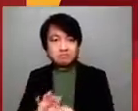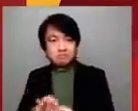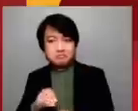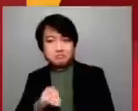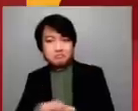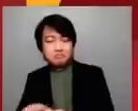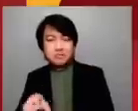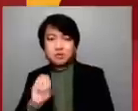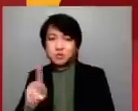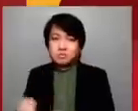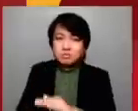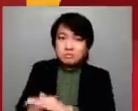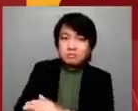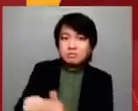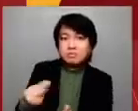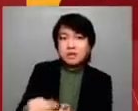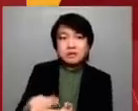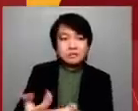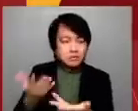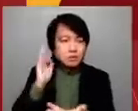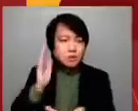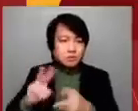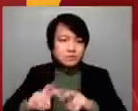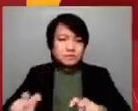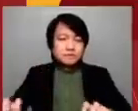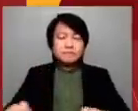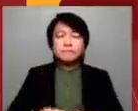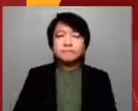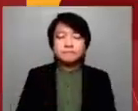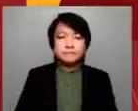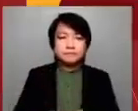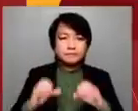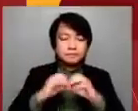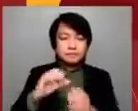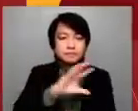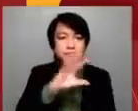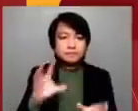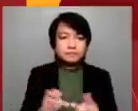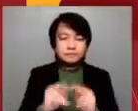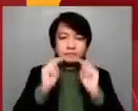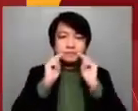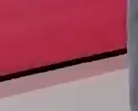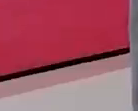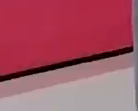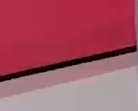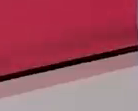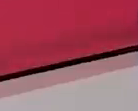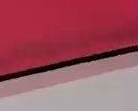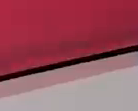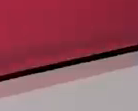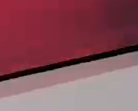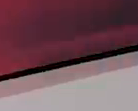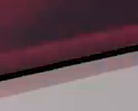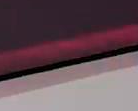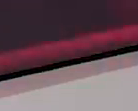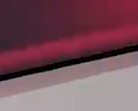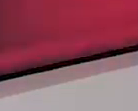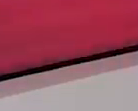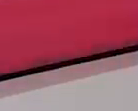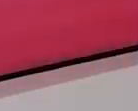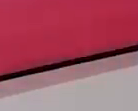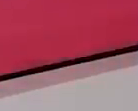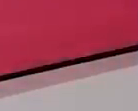banglu angang Bal Jun GMA integrated news